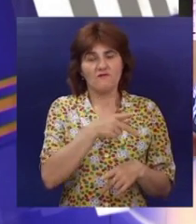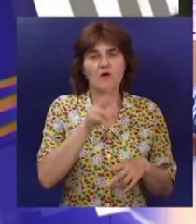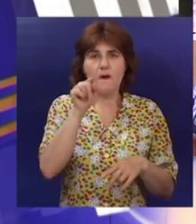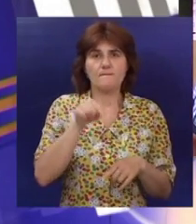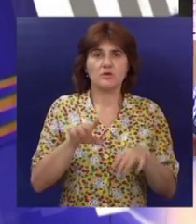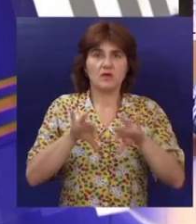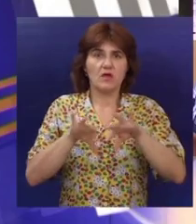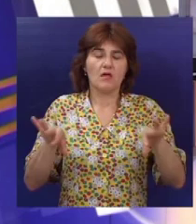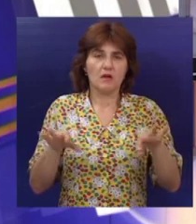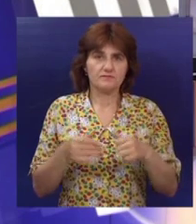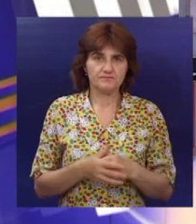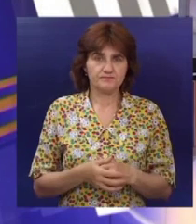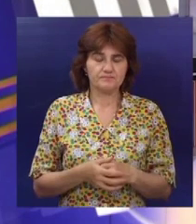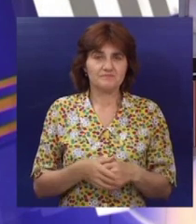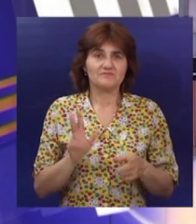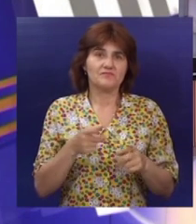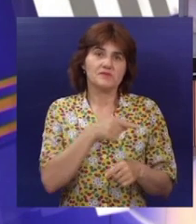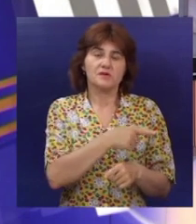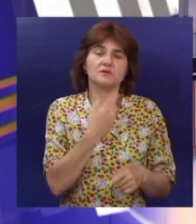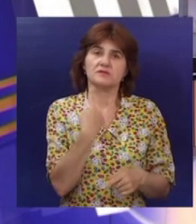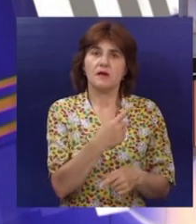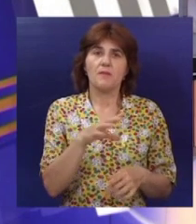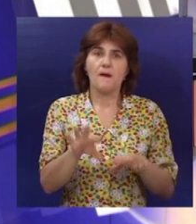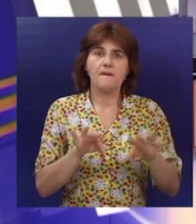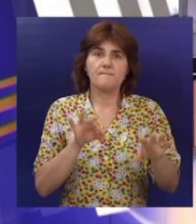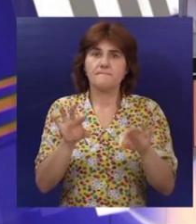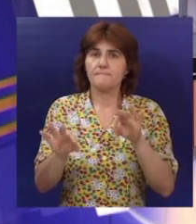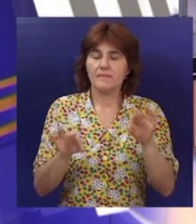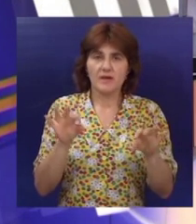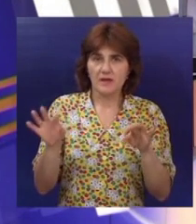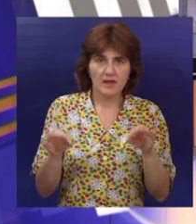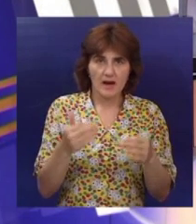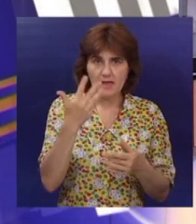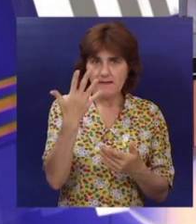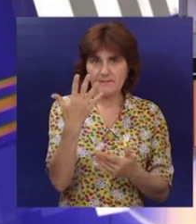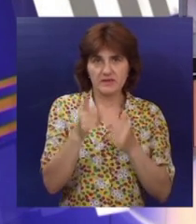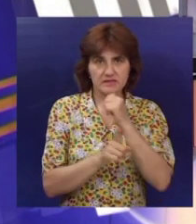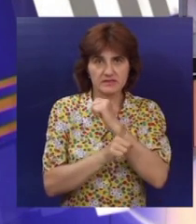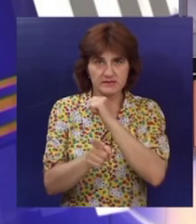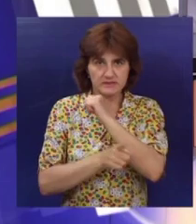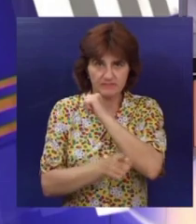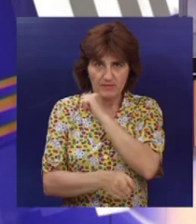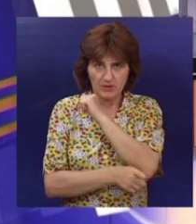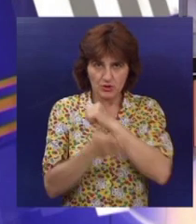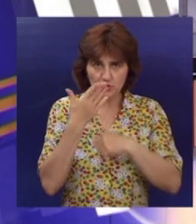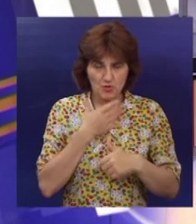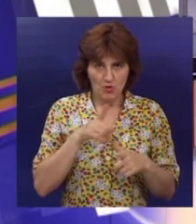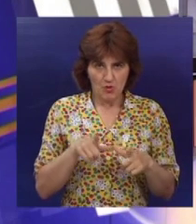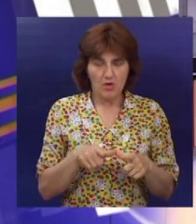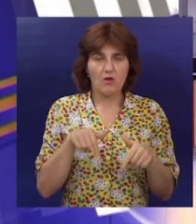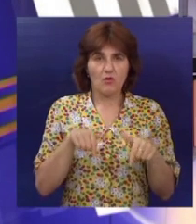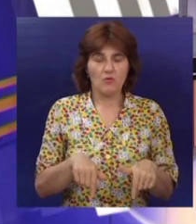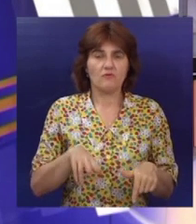ih podelili? Grupisani su na način kako su birali svoje preferencije. Dakle, od ovih pet smerova, s tim što im je bilo omogućeno da ovde